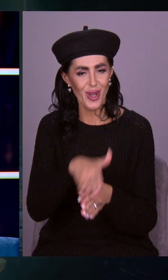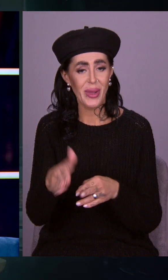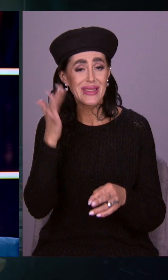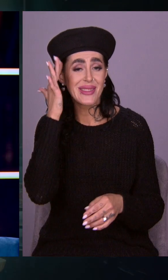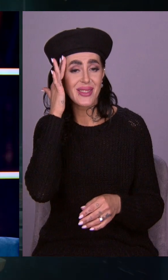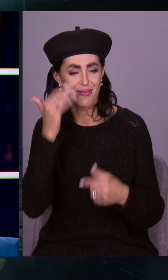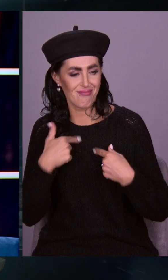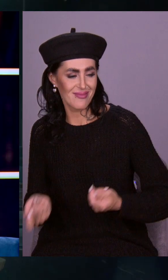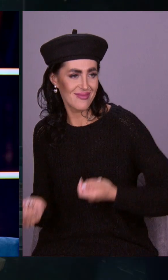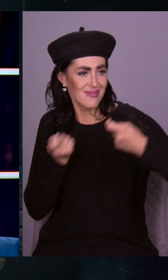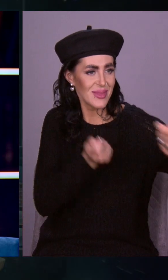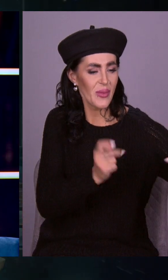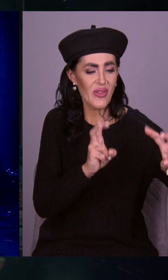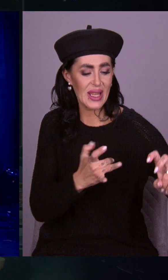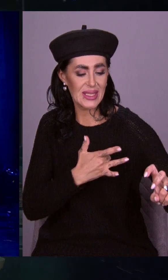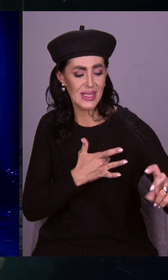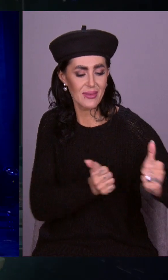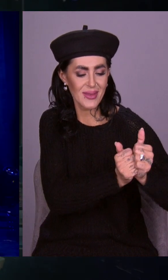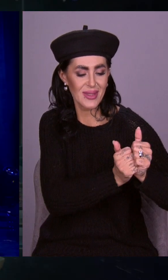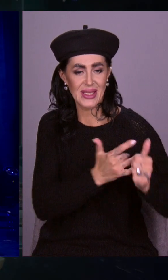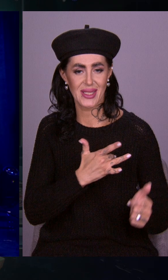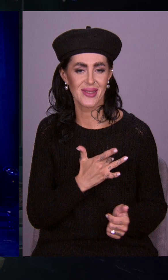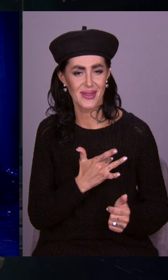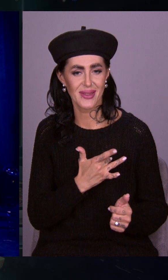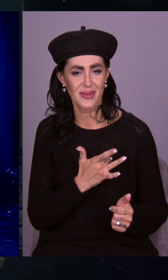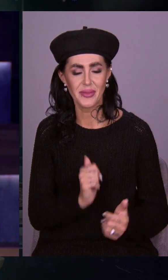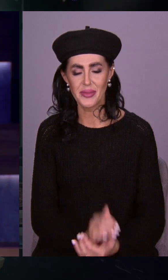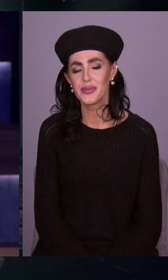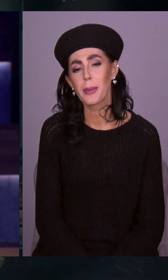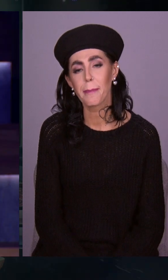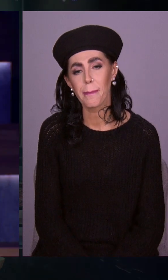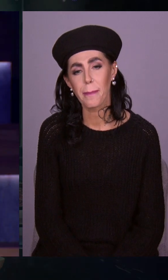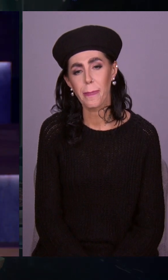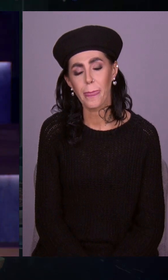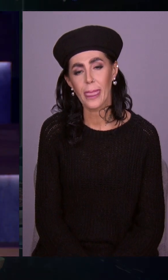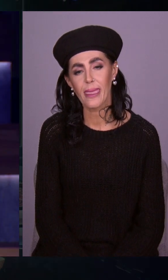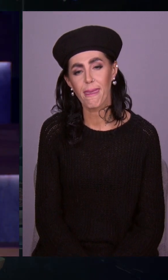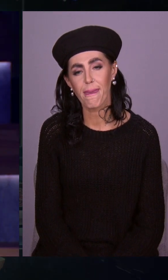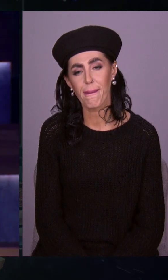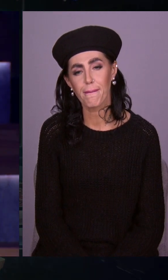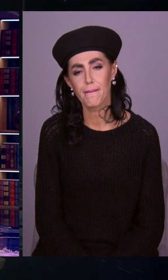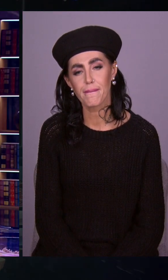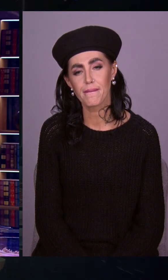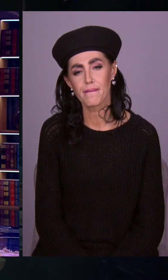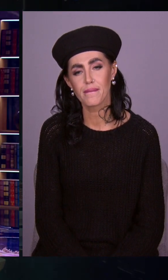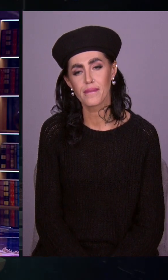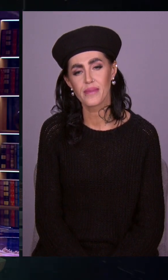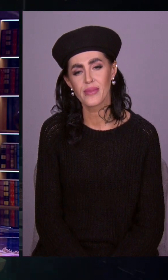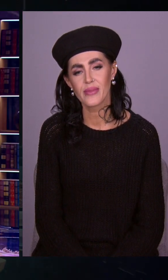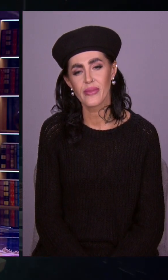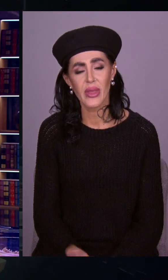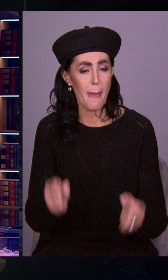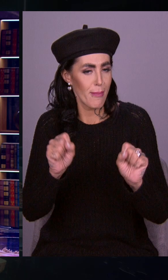Це просто від серця до серця, так би мовити. Слухайте, все, що... а давайте взагалі Маріну можна зробити штатним працівником МЗС, прекрасно. Щоб